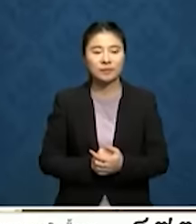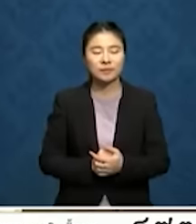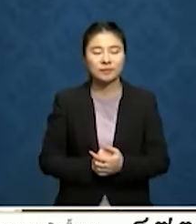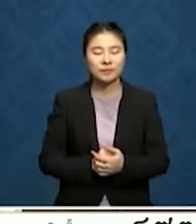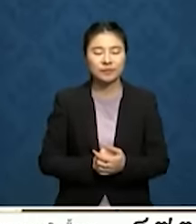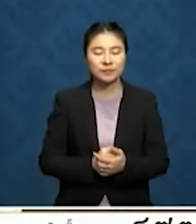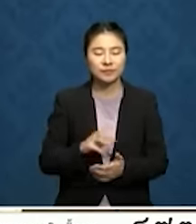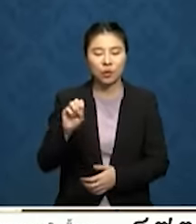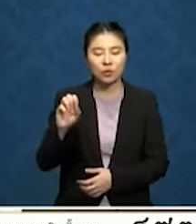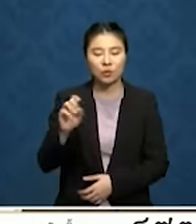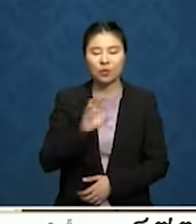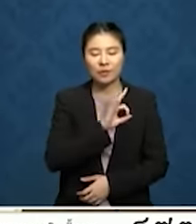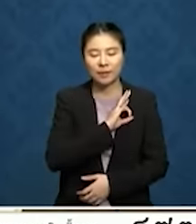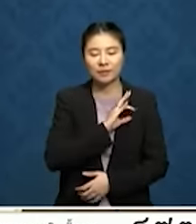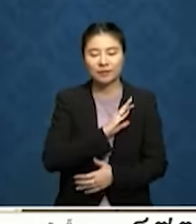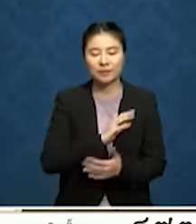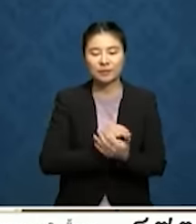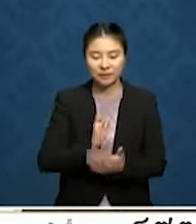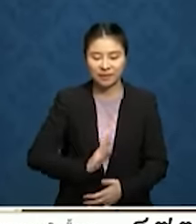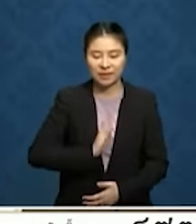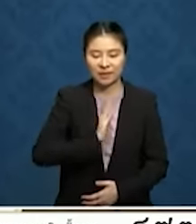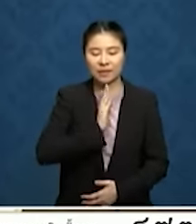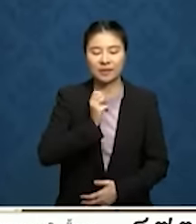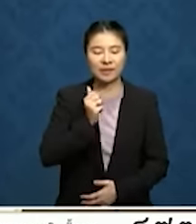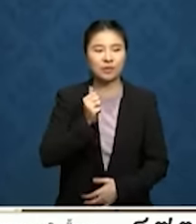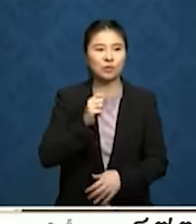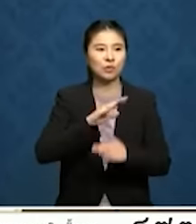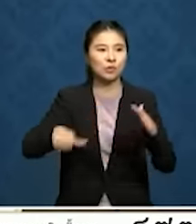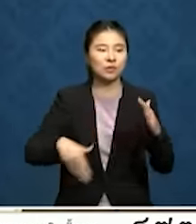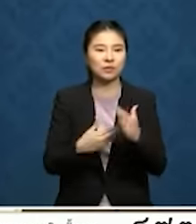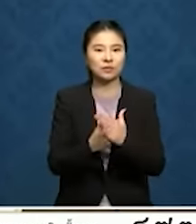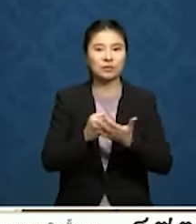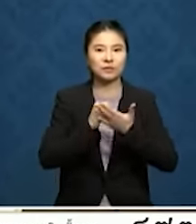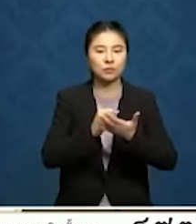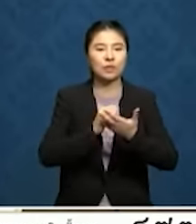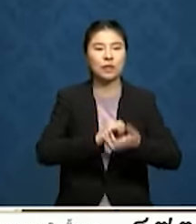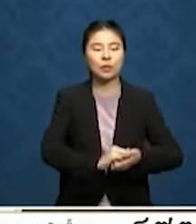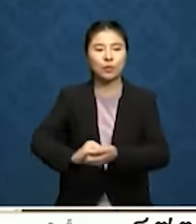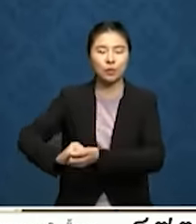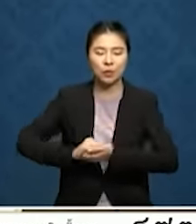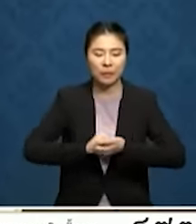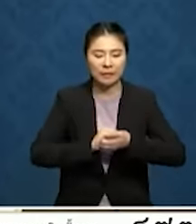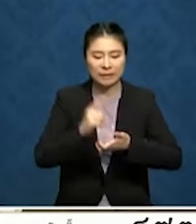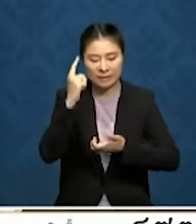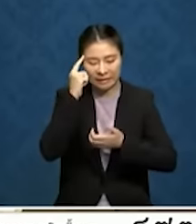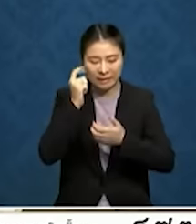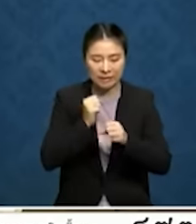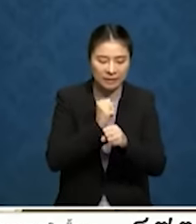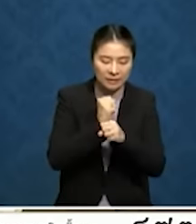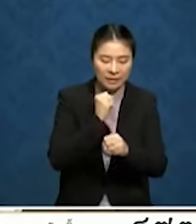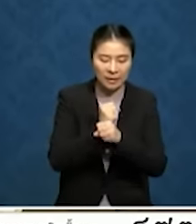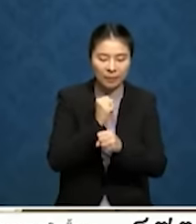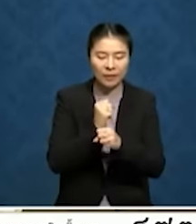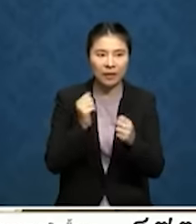สภาผู้แทนราษฎรผู้ทรงเกียรติทุกท่านครับช่วยกันหาทางออกในการที่